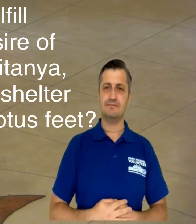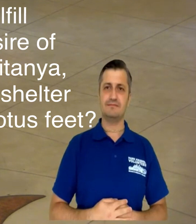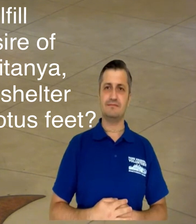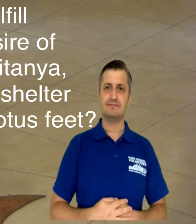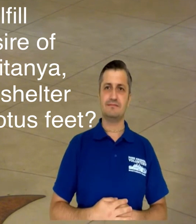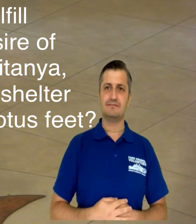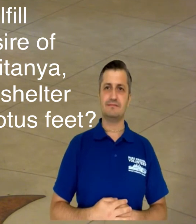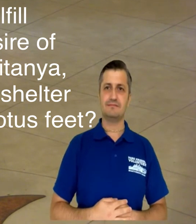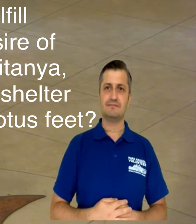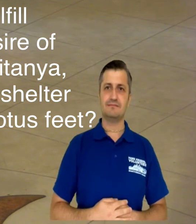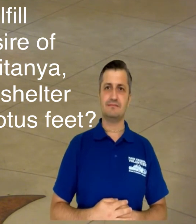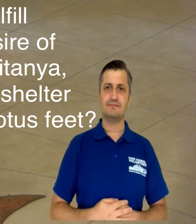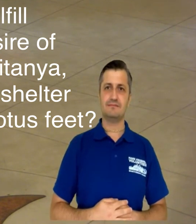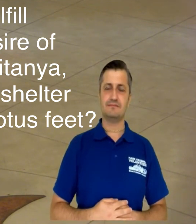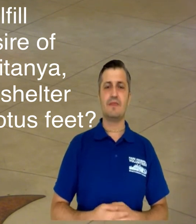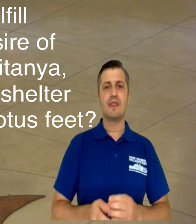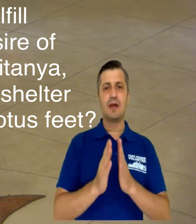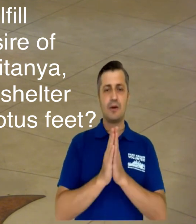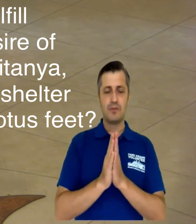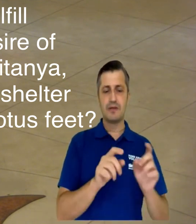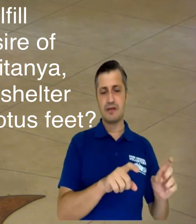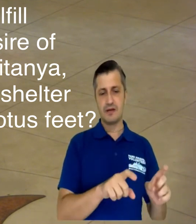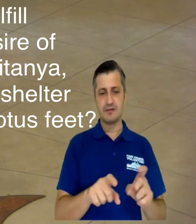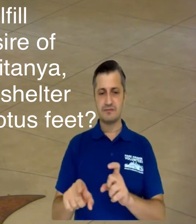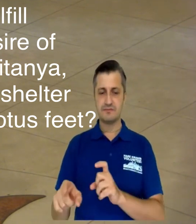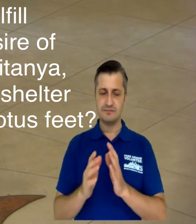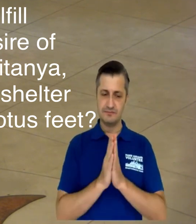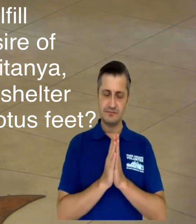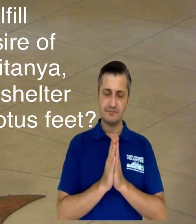Shri Chaitanya Manobhistam